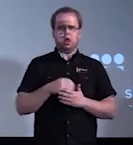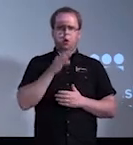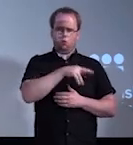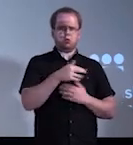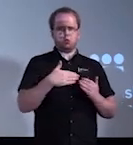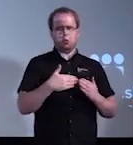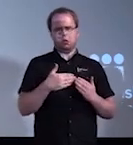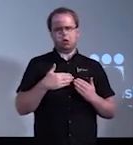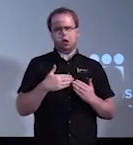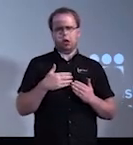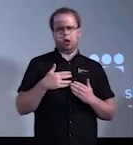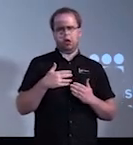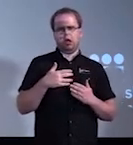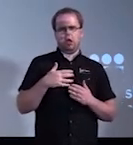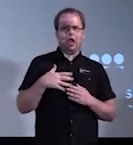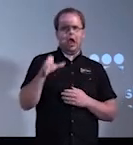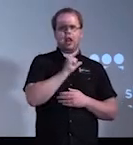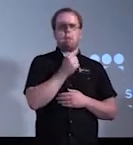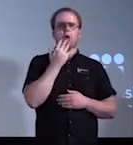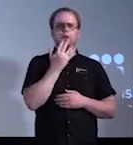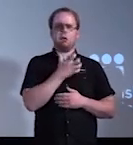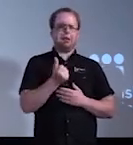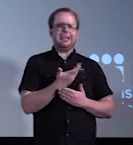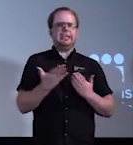alla pratade om, men ingen vågade.